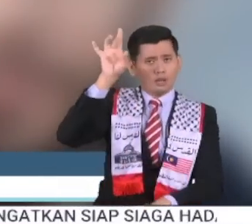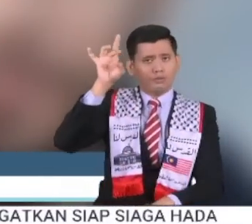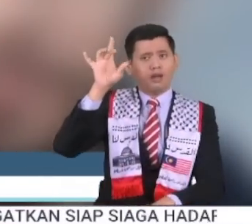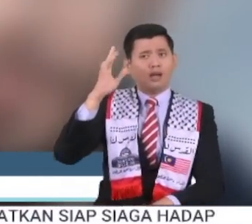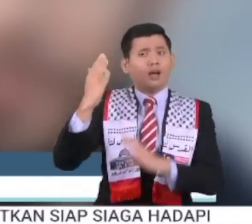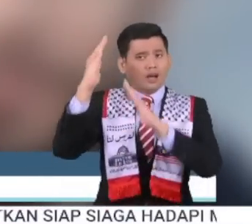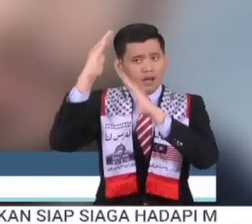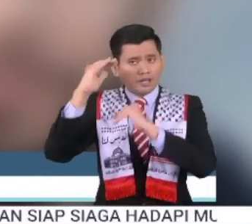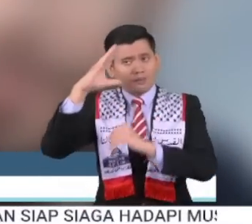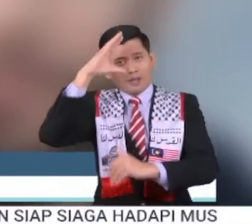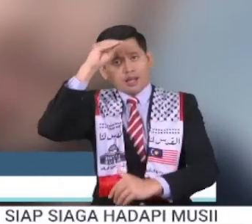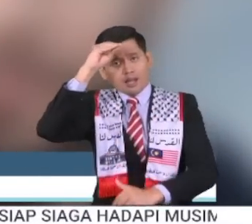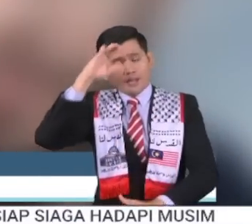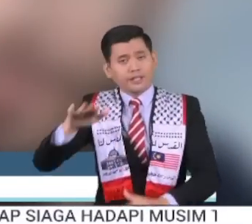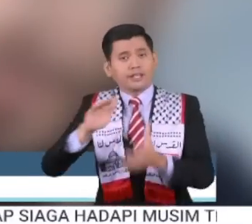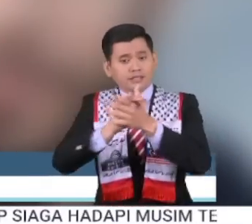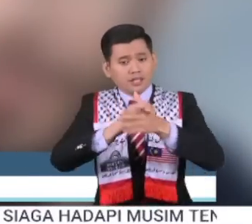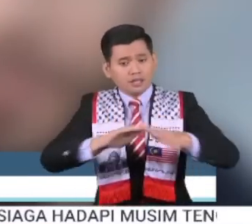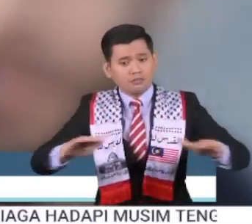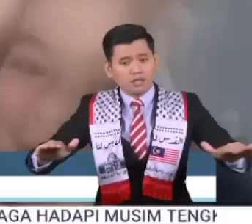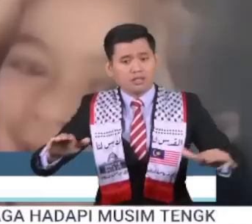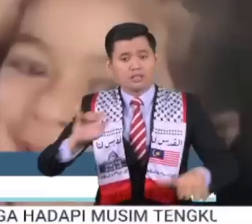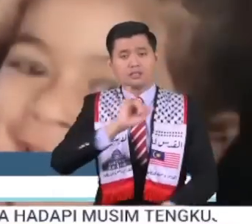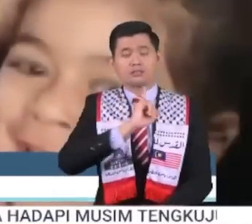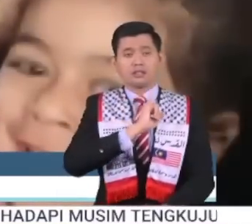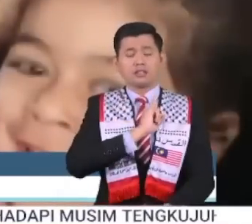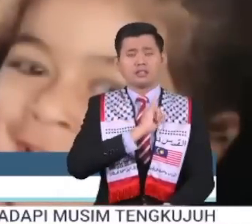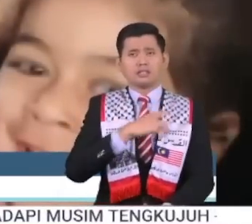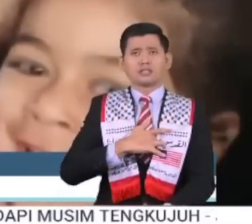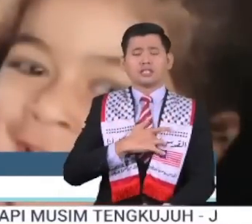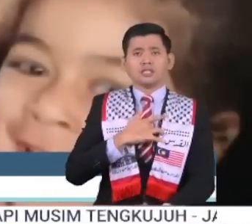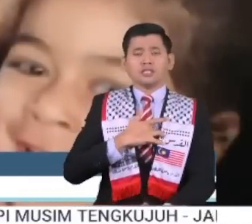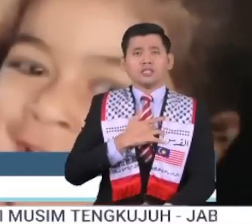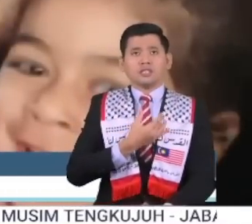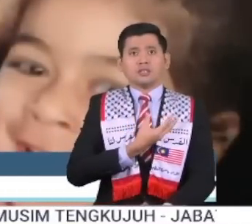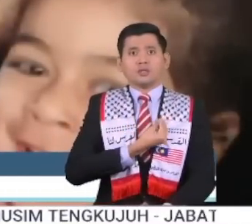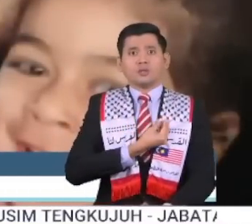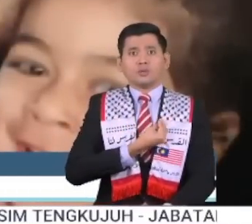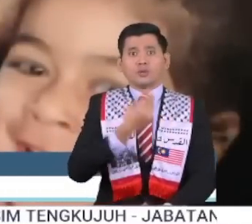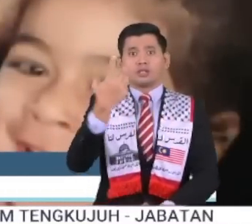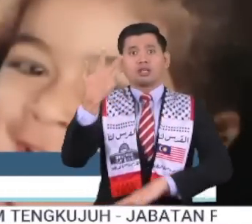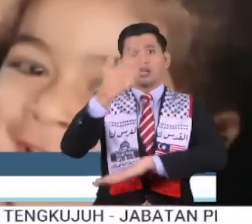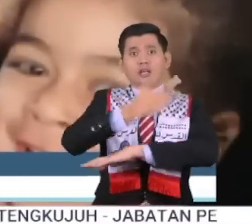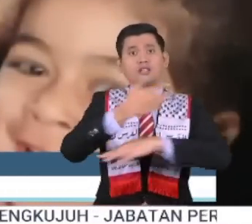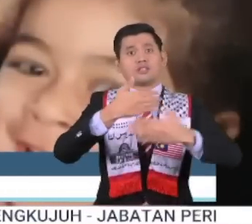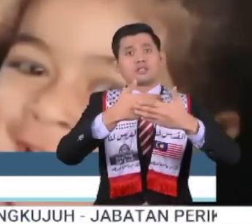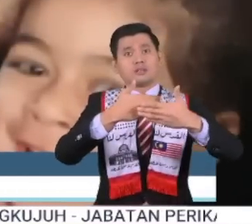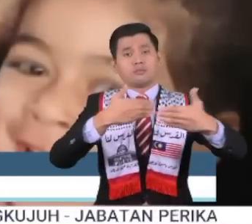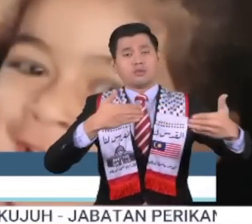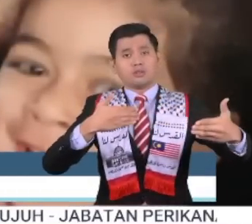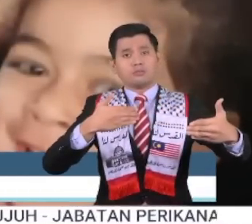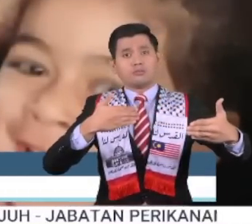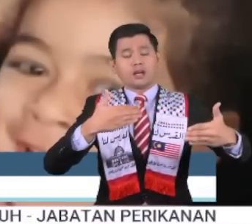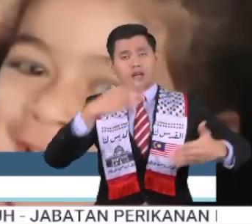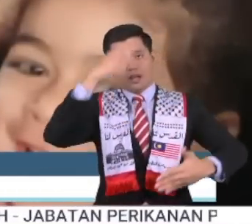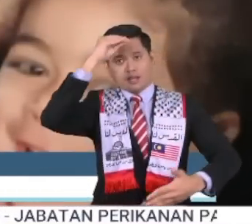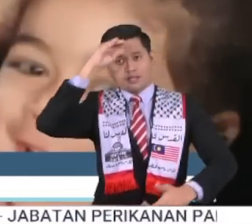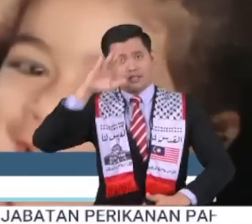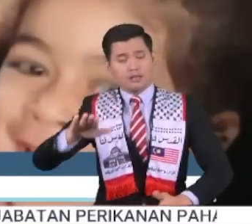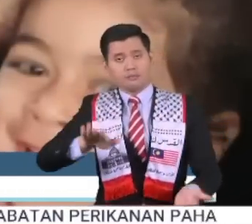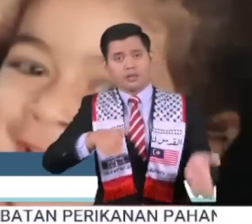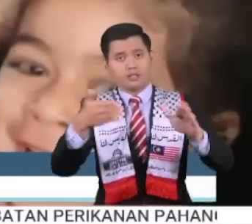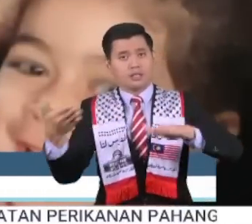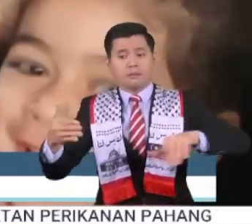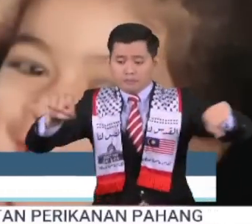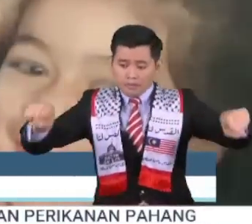dia selamat. Because saya pun rasa sebab 3 hari sebelum dia syahid tu, dia